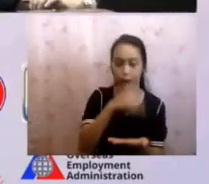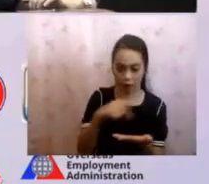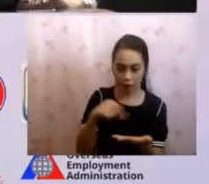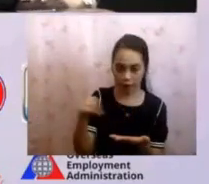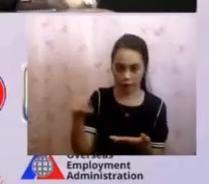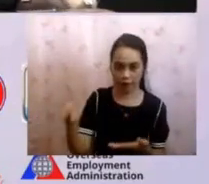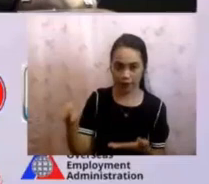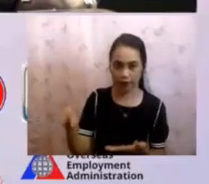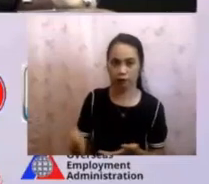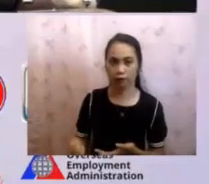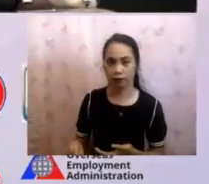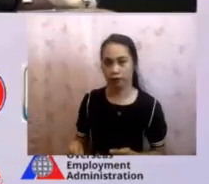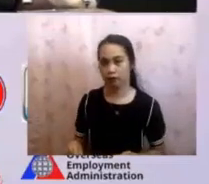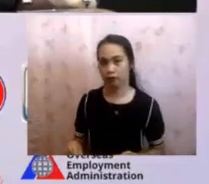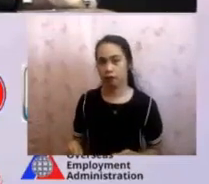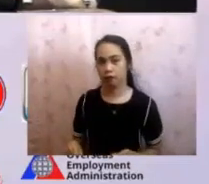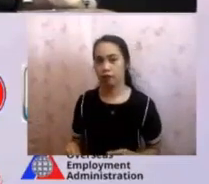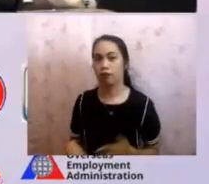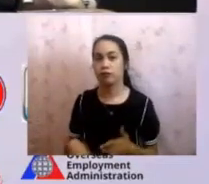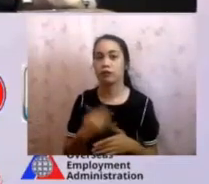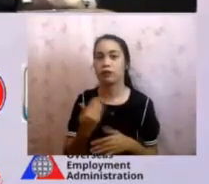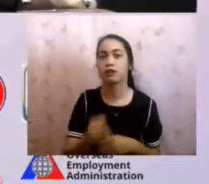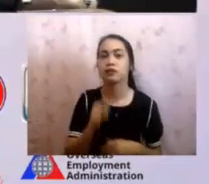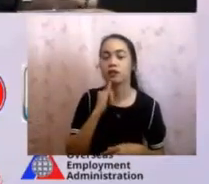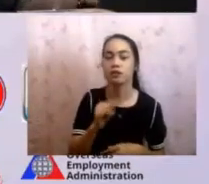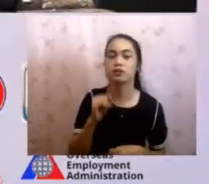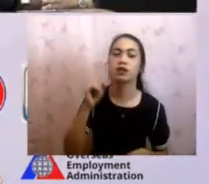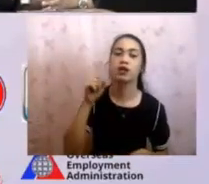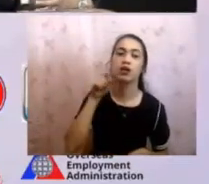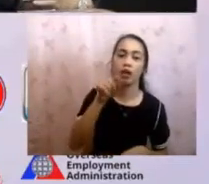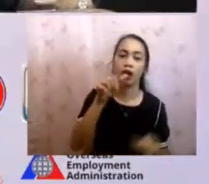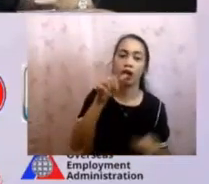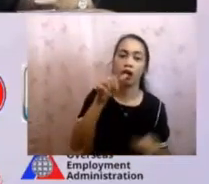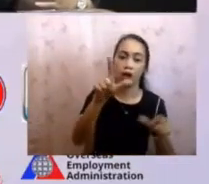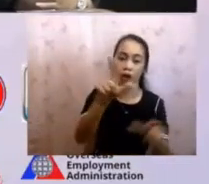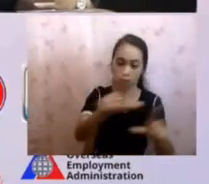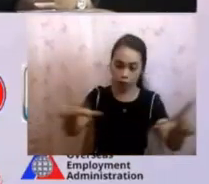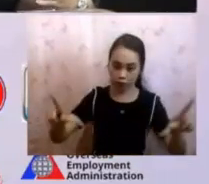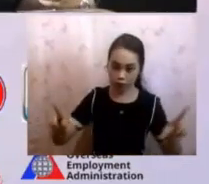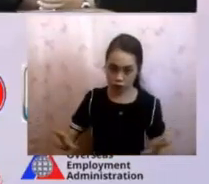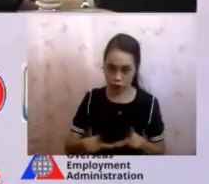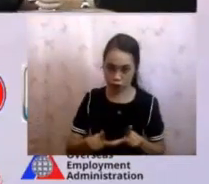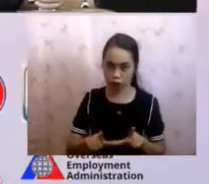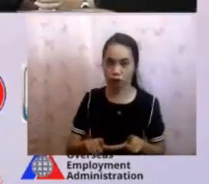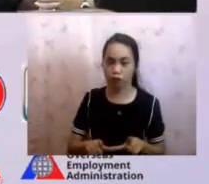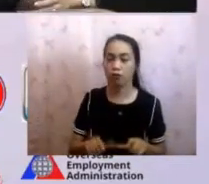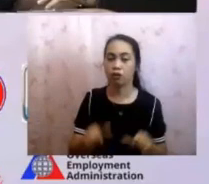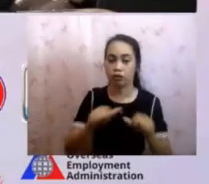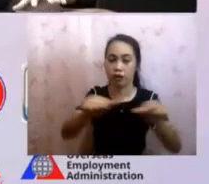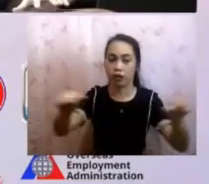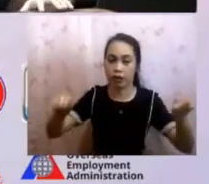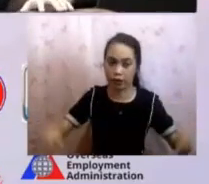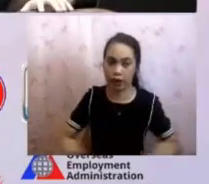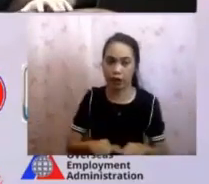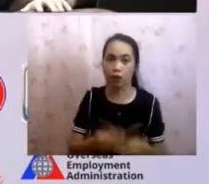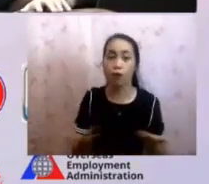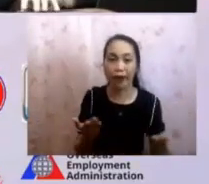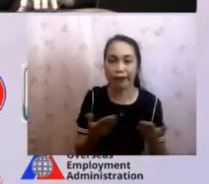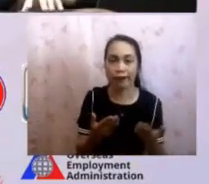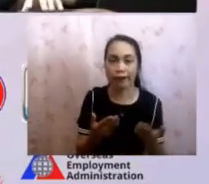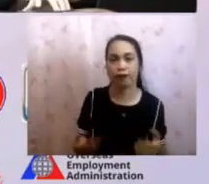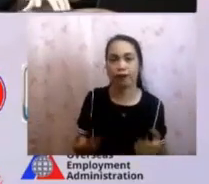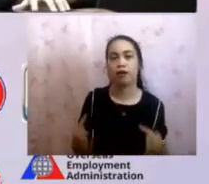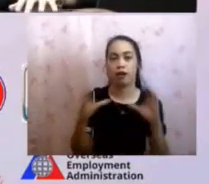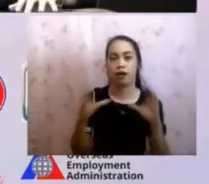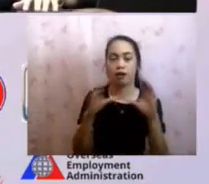nga natay mga kailang nga nag-work before ana nga company or natay mga kailang nga nag-work currently ana nga company because in that